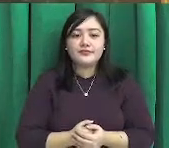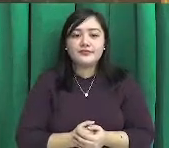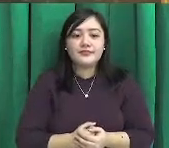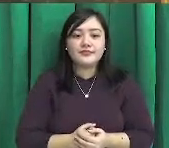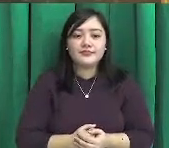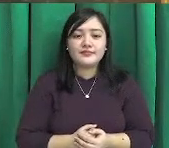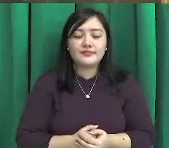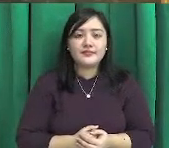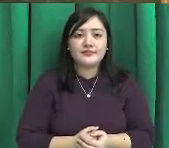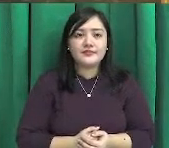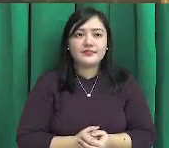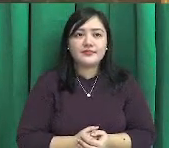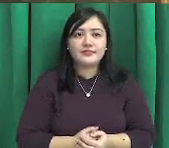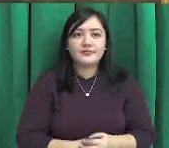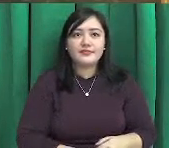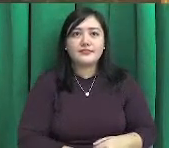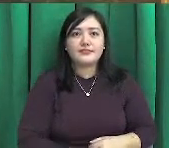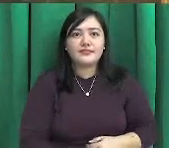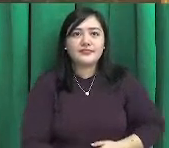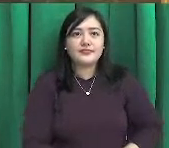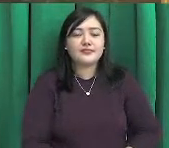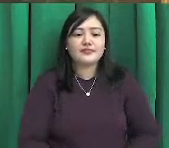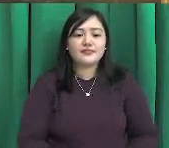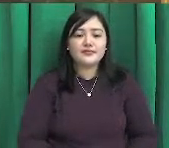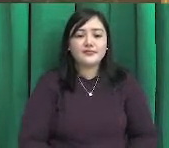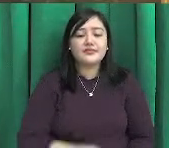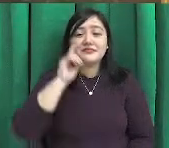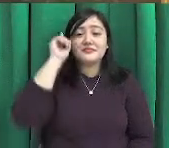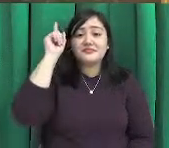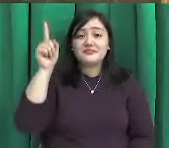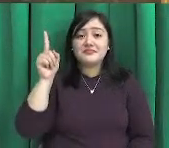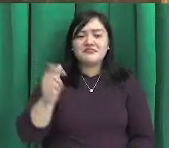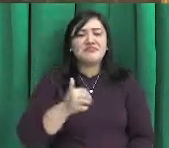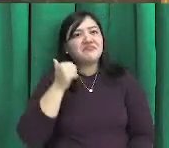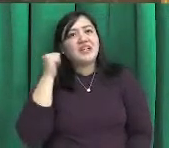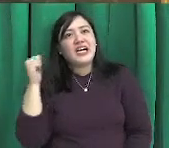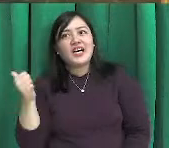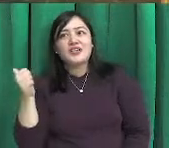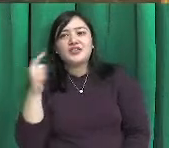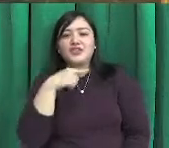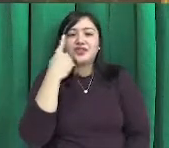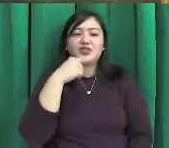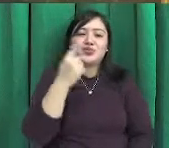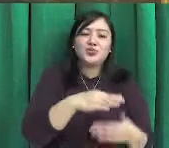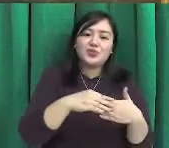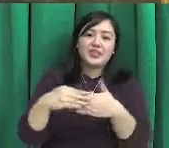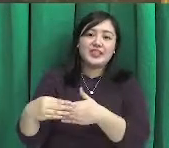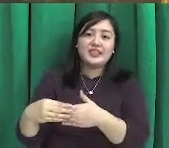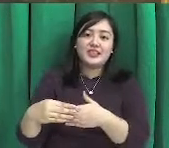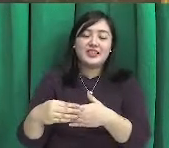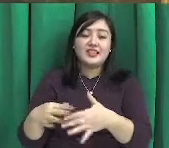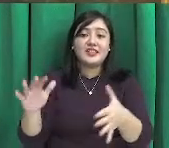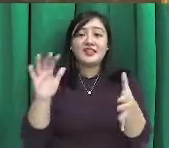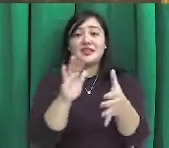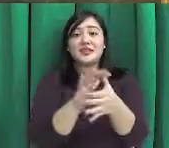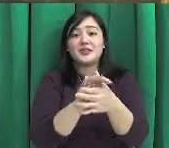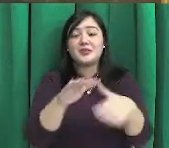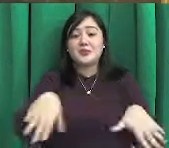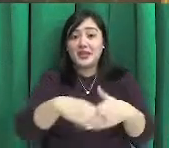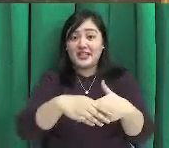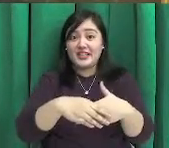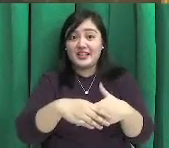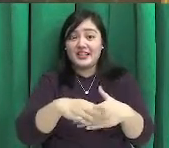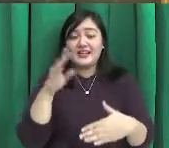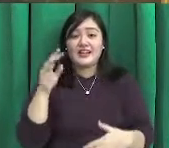Apo. Kasi hindi nga sila magkakilala eh. Babae, tinatanggap mo ba ang pangit na lalaking ito para makasama mo habang